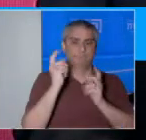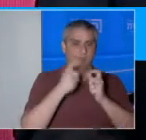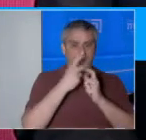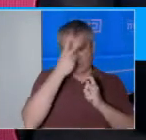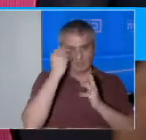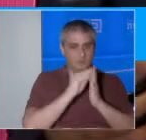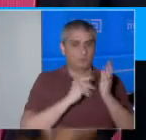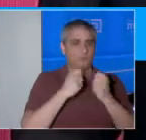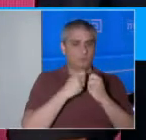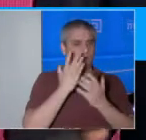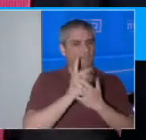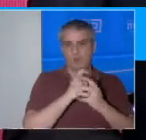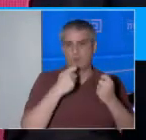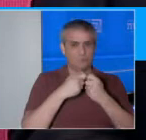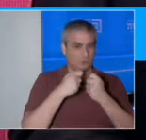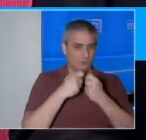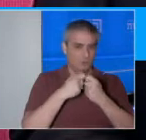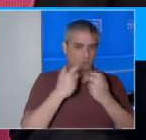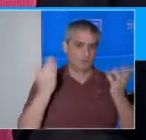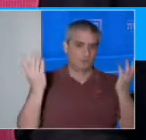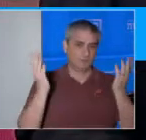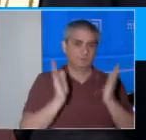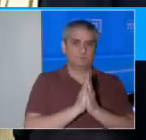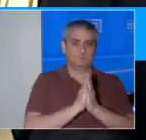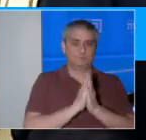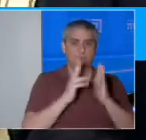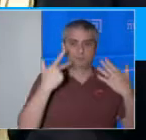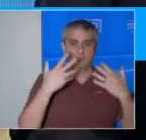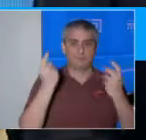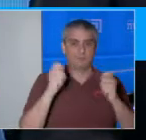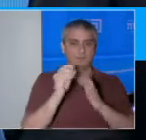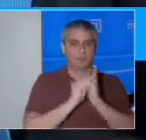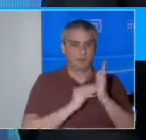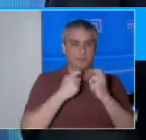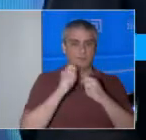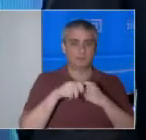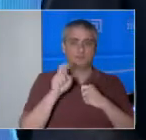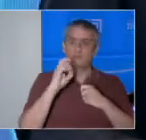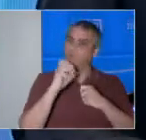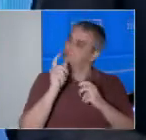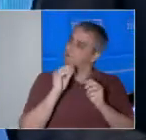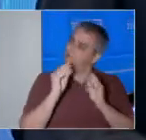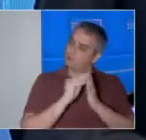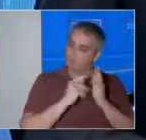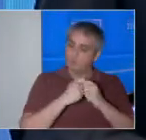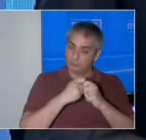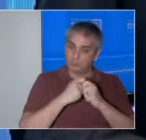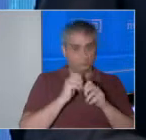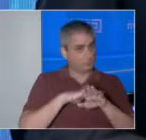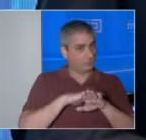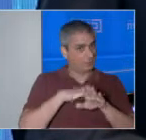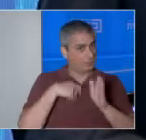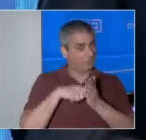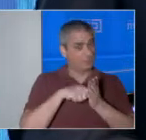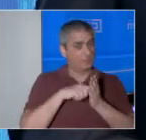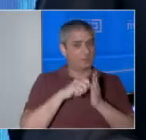משותפת כאמור, כבר לא משותפת, 8 ימים לסגירת הרשימות, חבר הכנסת עופר כסיף. לא, היא רשימה משותפת, סליחה רק שאני מתקן.